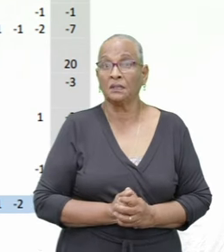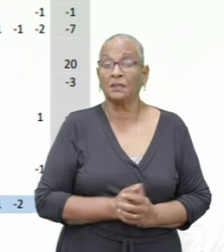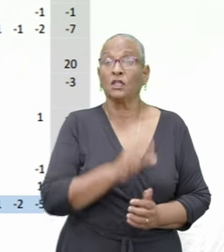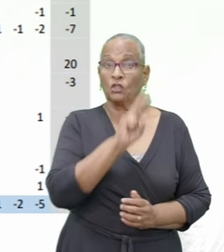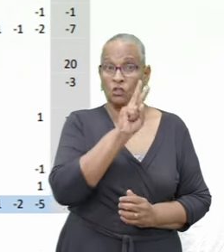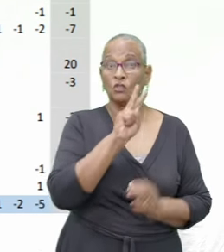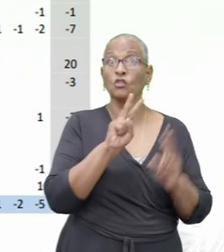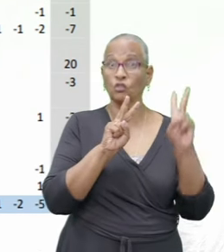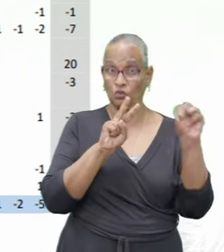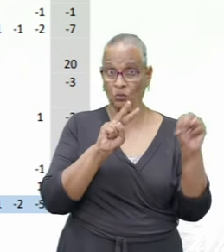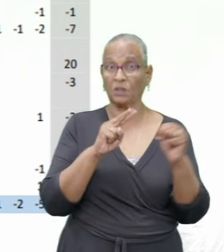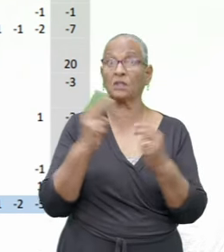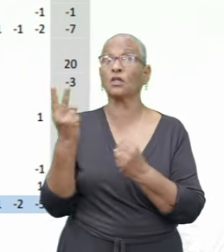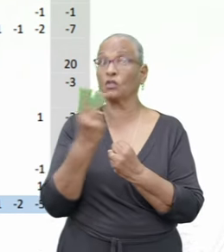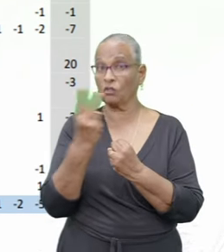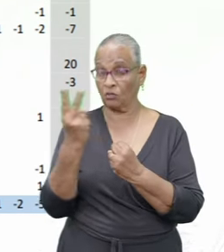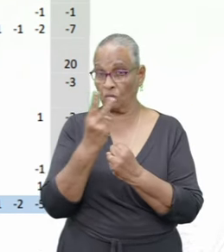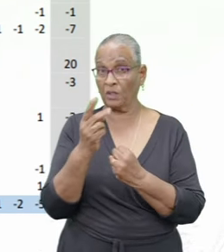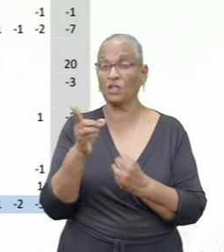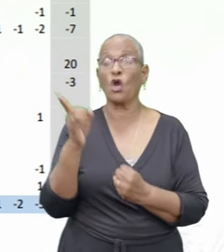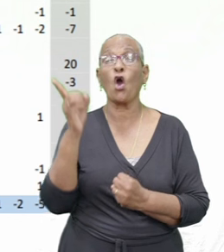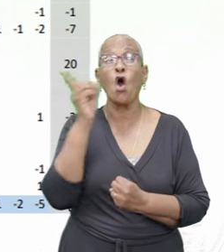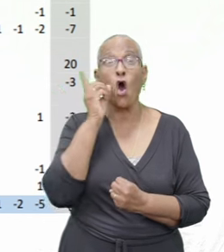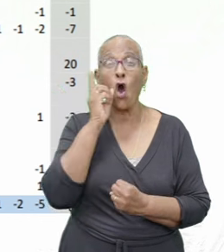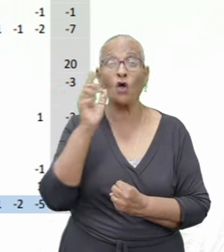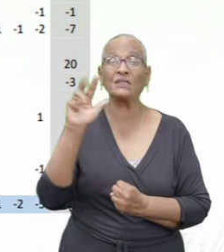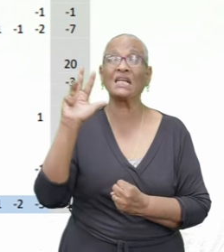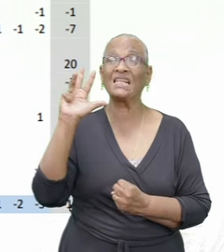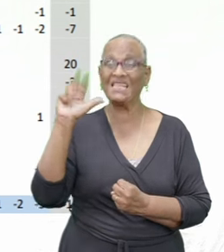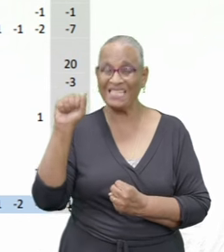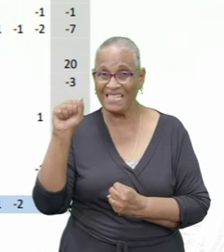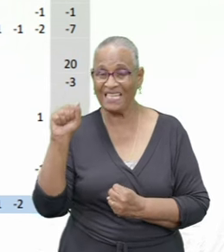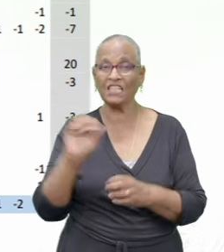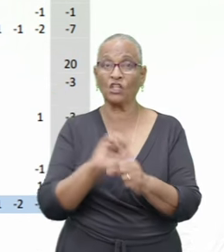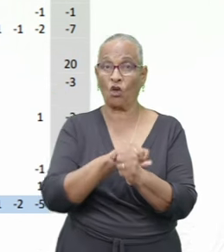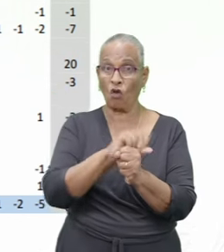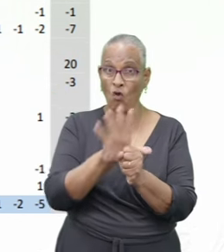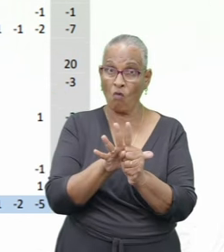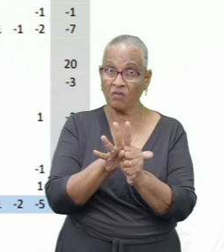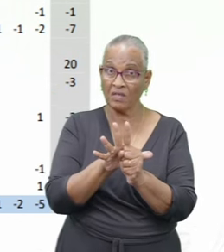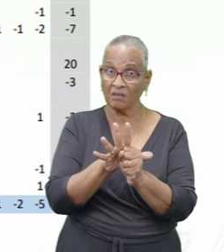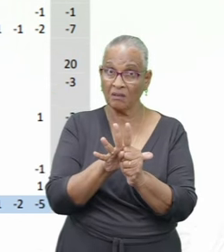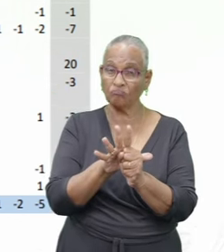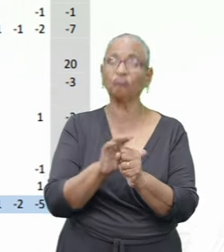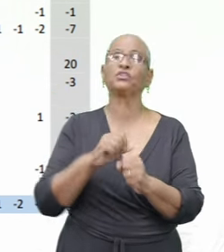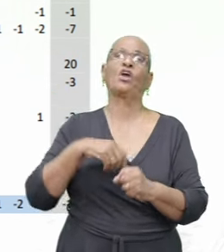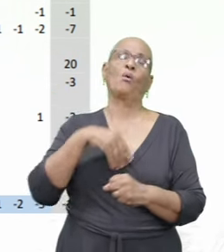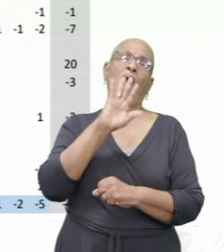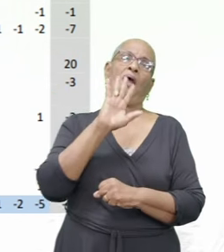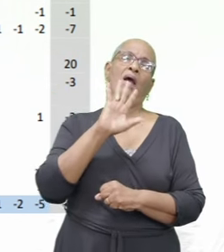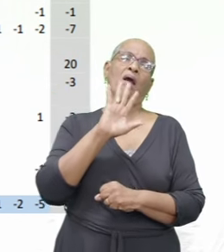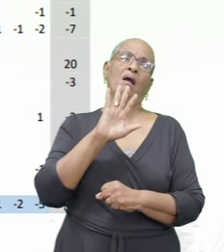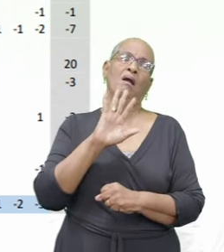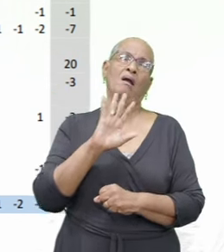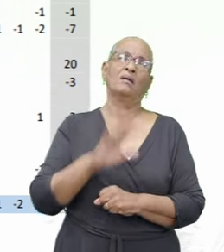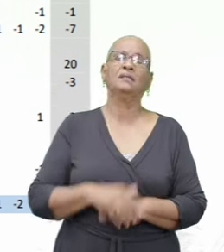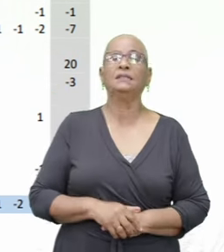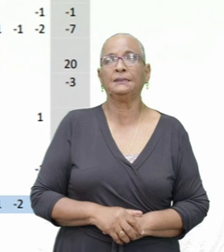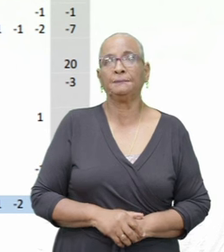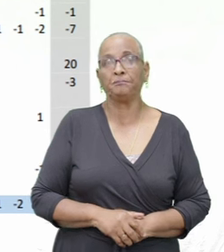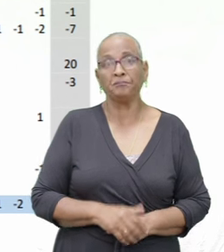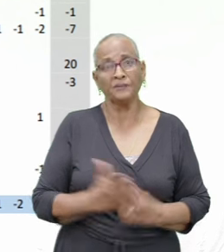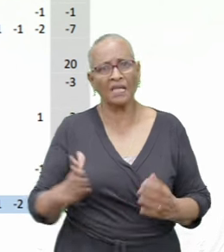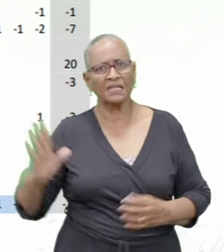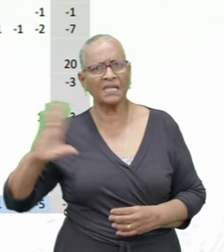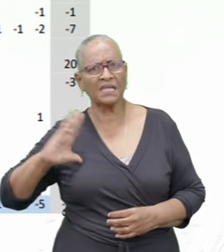2022 zijn er 190 vertrokken na de COVID-pandemie. En slaat inderdaad, sloegen de directeuren